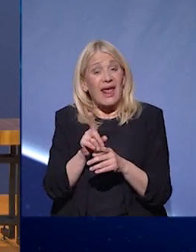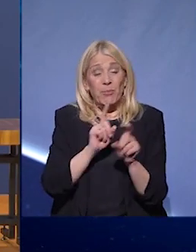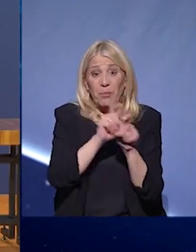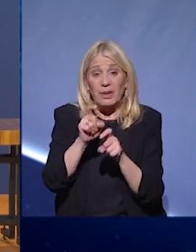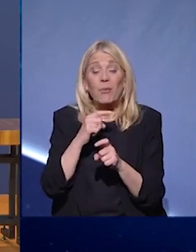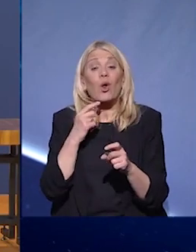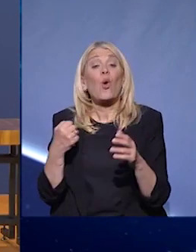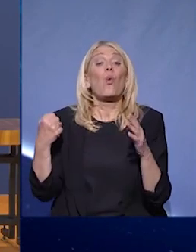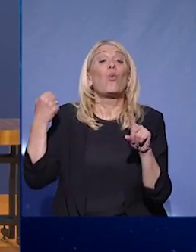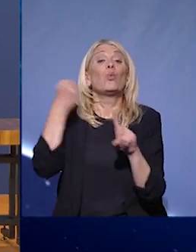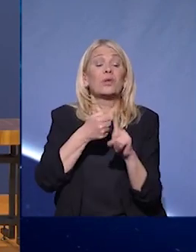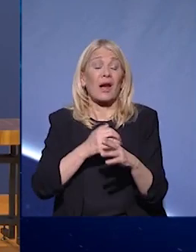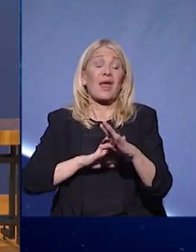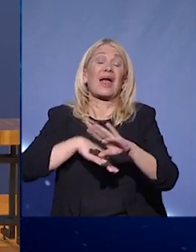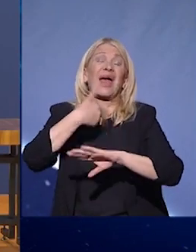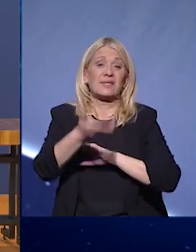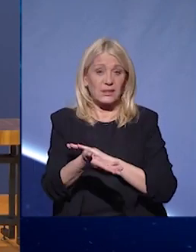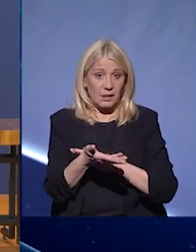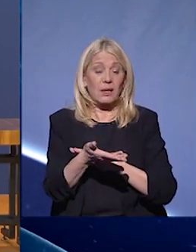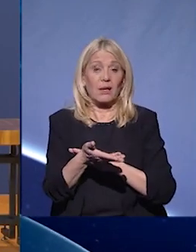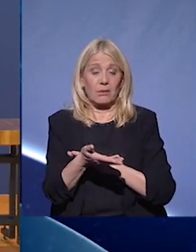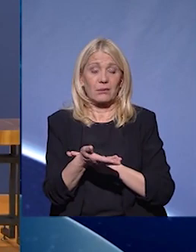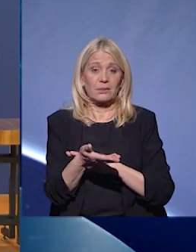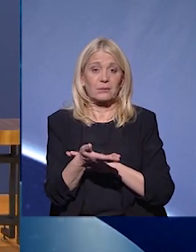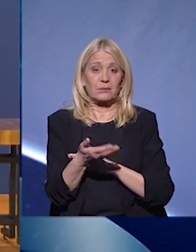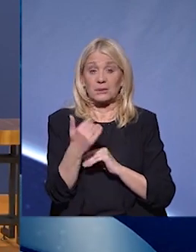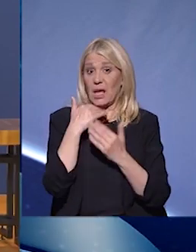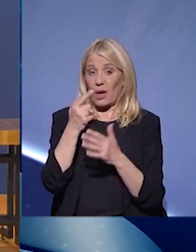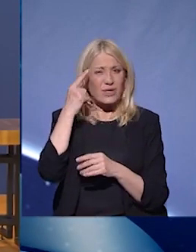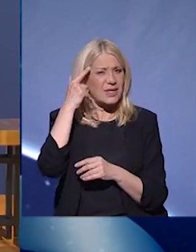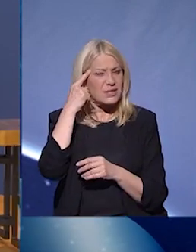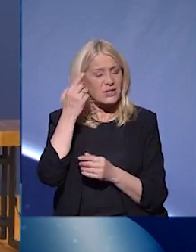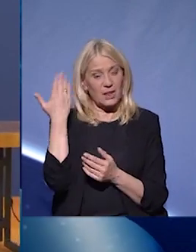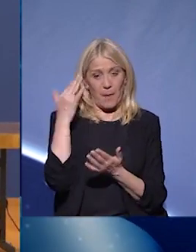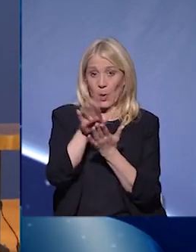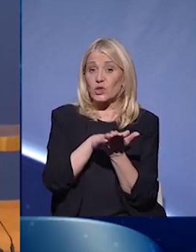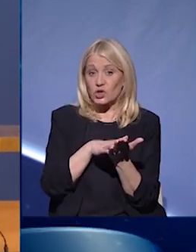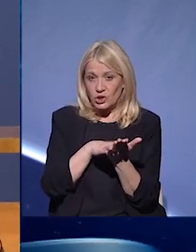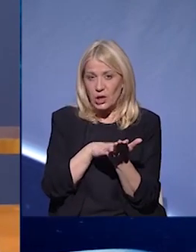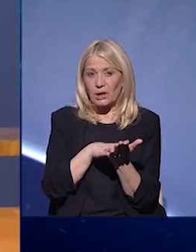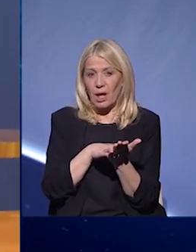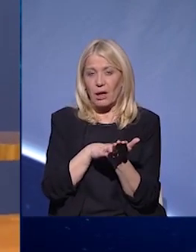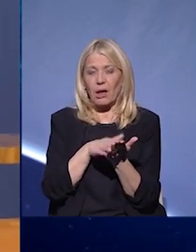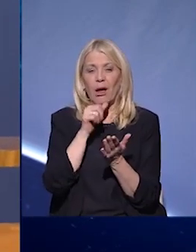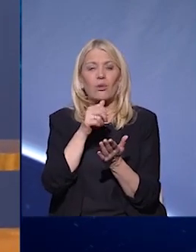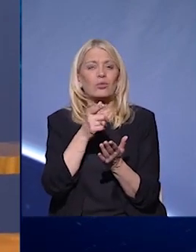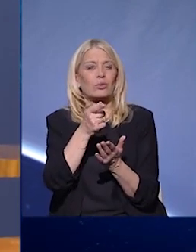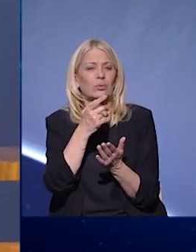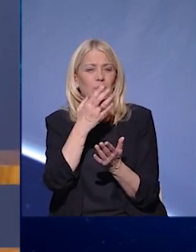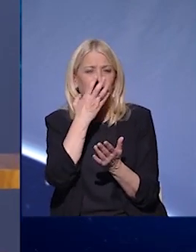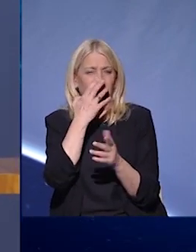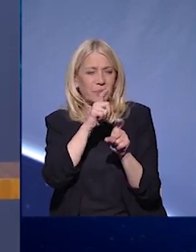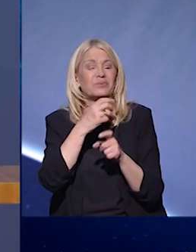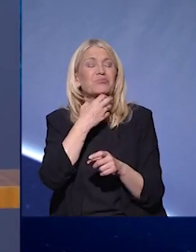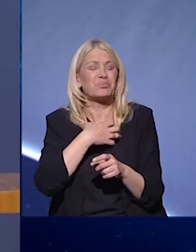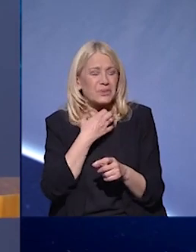rep epidemije udari kasnije. Znači, ako se sećate početka, znači, u respiratornim tim